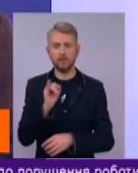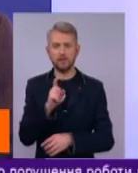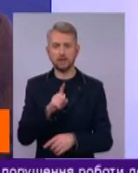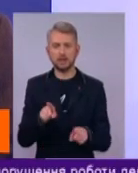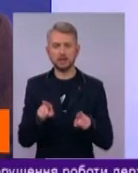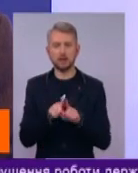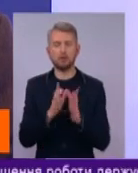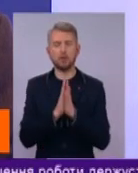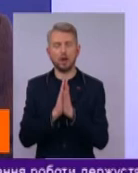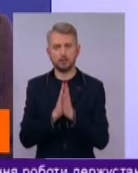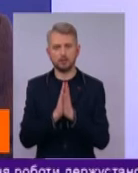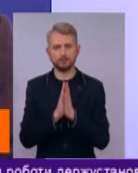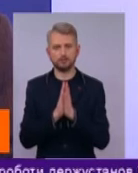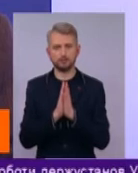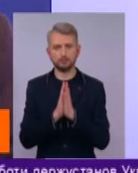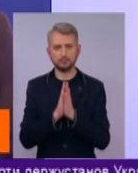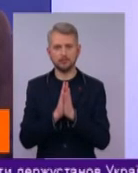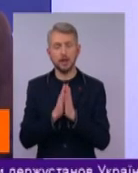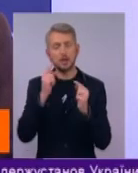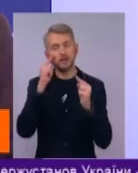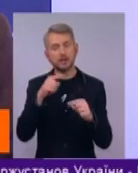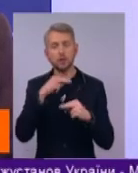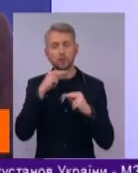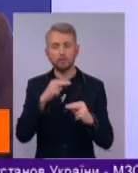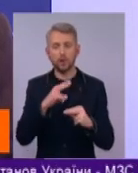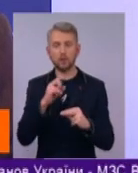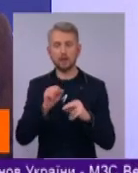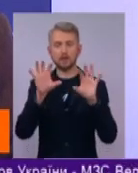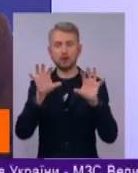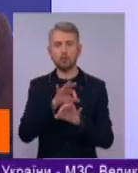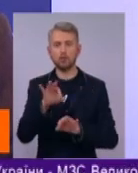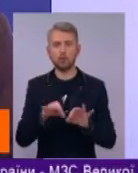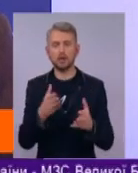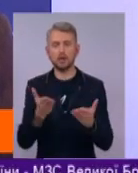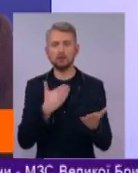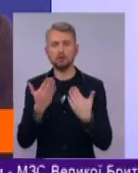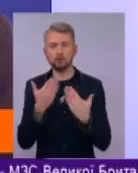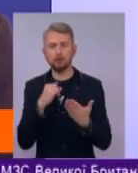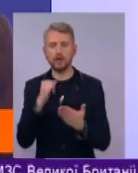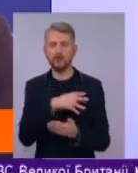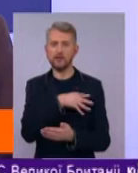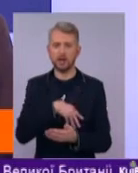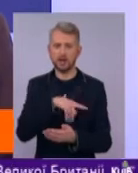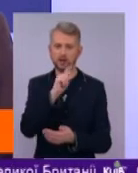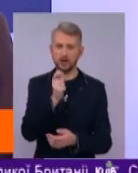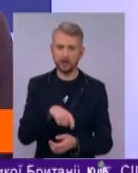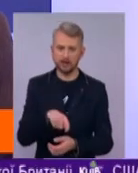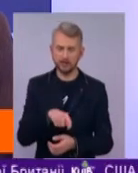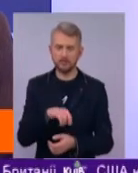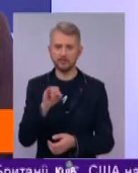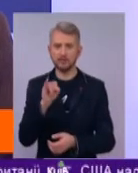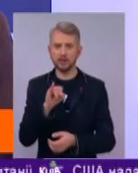з таким проханням звертати увагу на законопроекти, які стосуються і ветеранів війни,